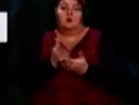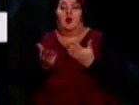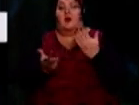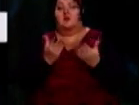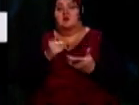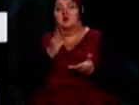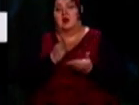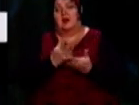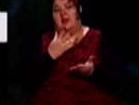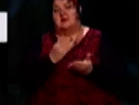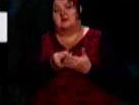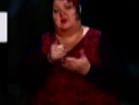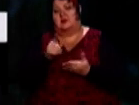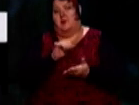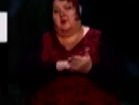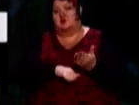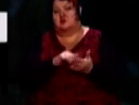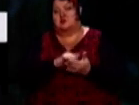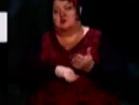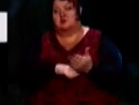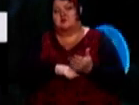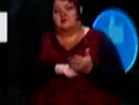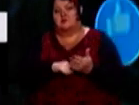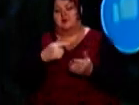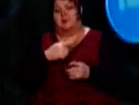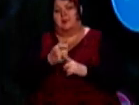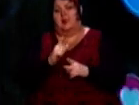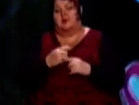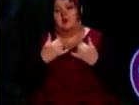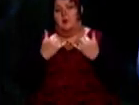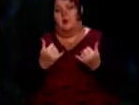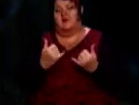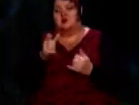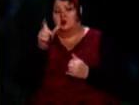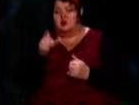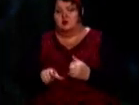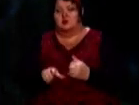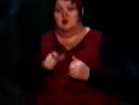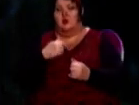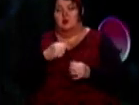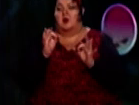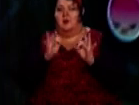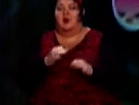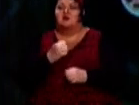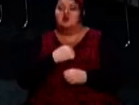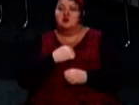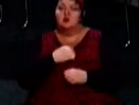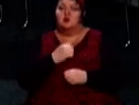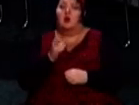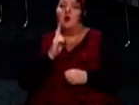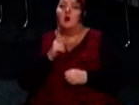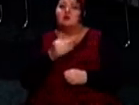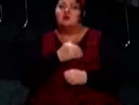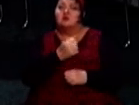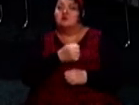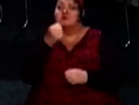є свої на те причини. Я дуже поважаю цю людину. Мені, ну, правда, шкода. Кого ви бачите на його кого посаді? Кого